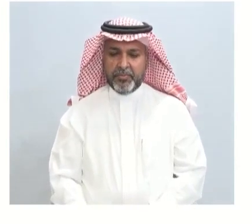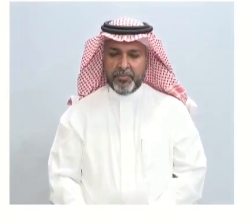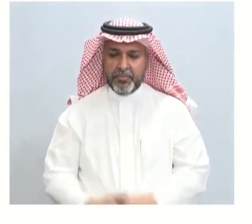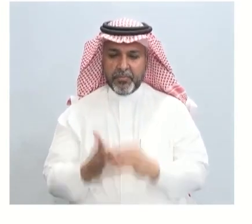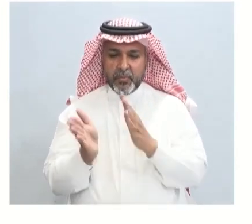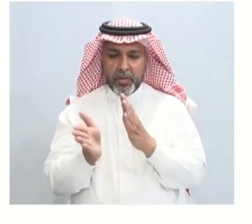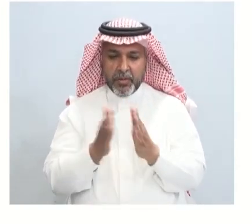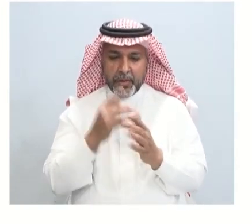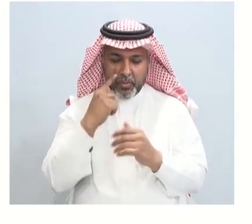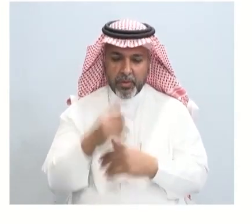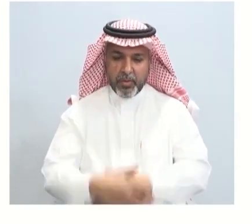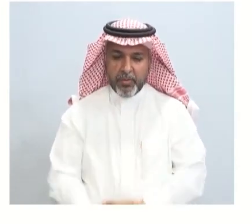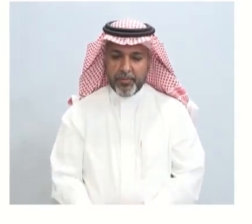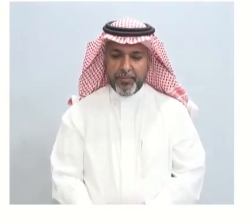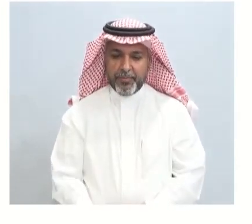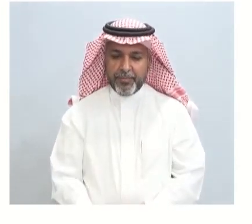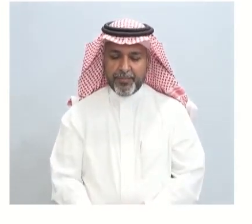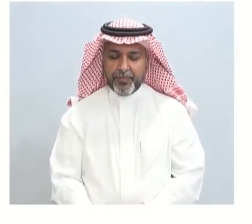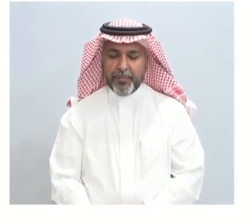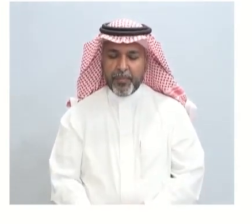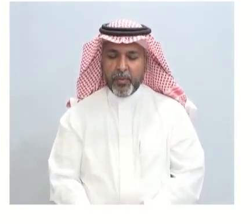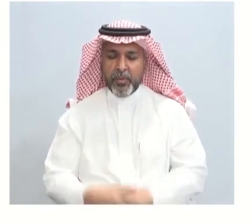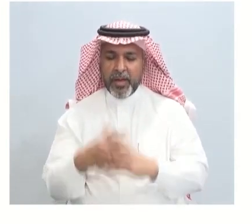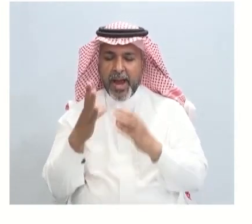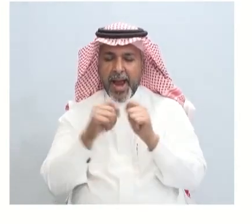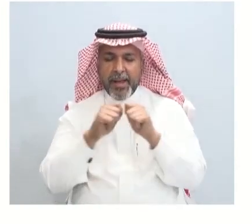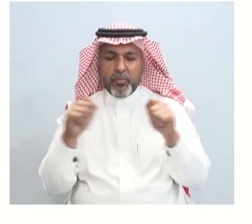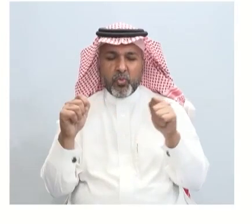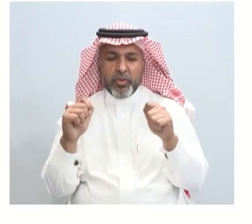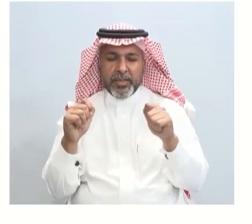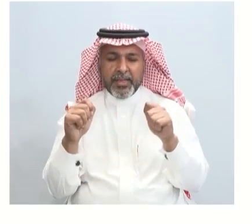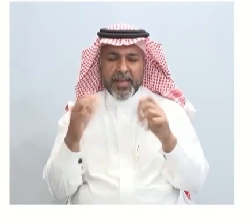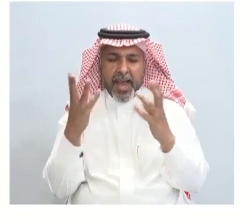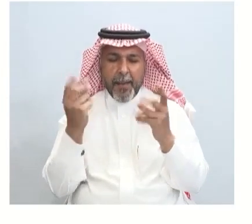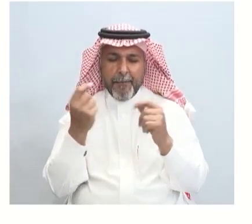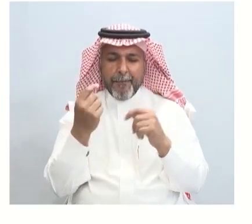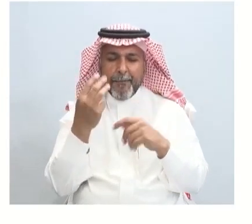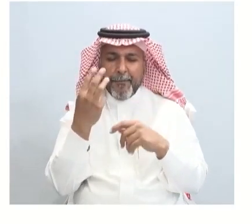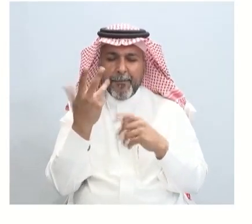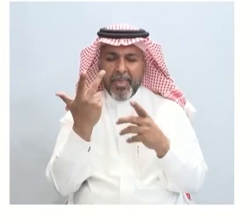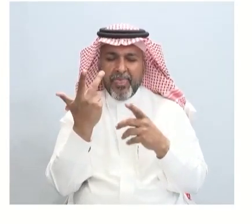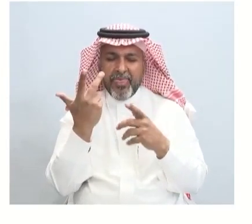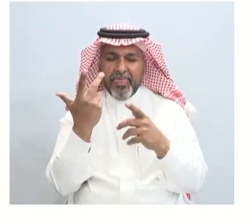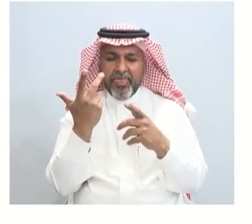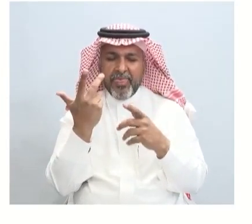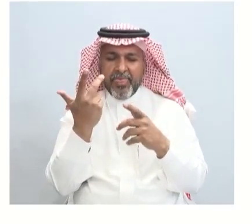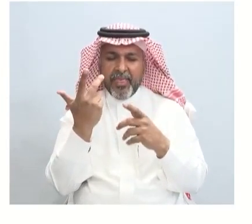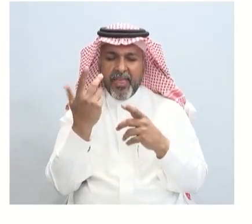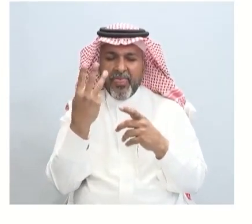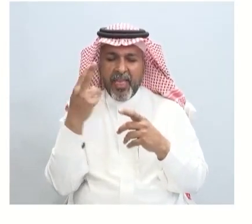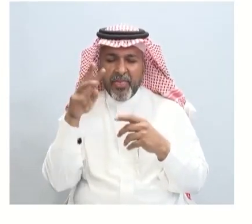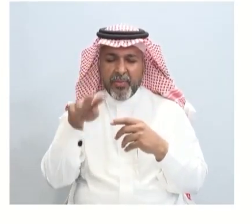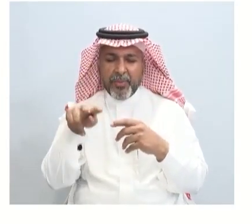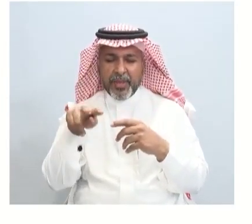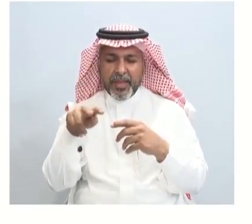180 اما بالنسبه لداله الكوسيك فبالتالي طول الدوره في الاساس حيكون كم حيكون